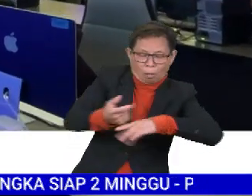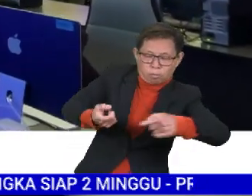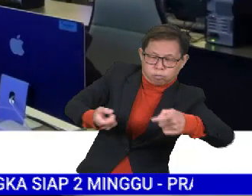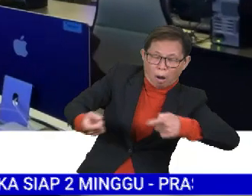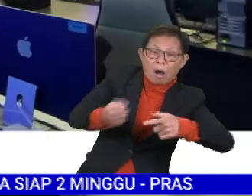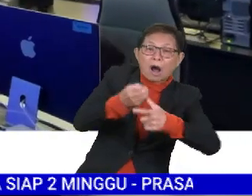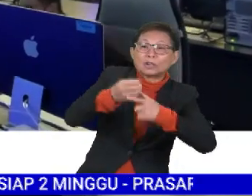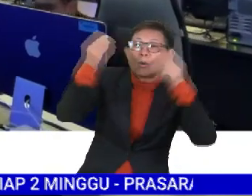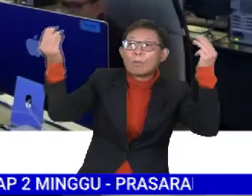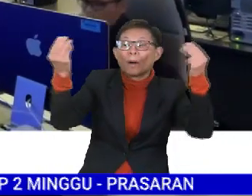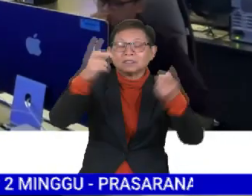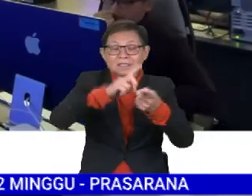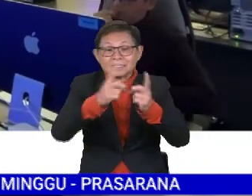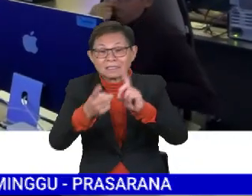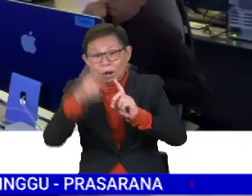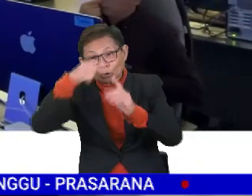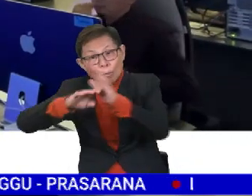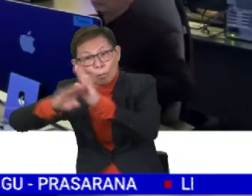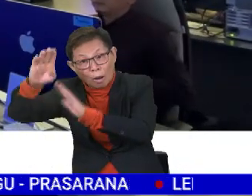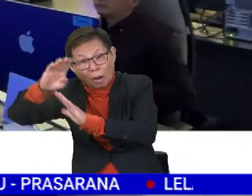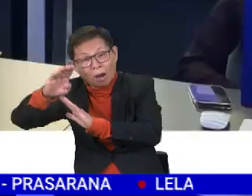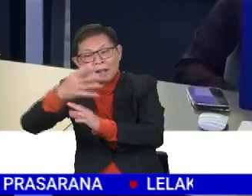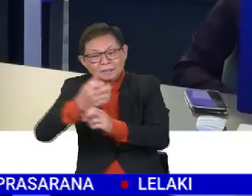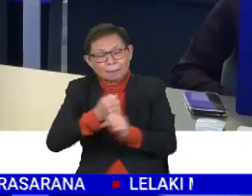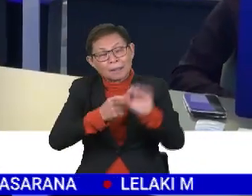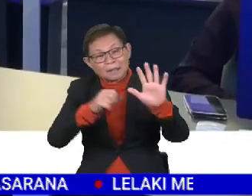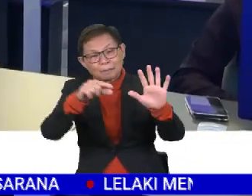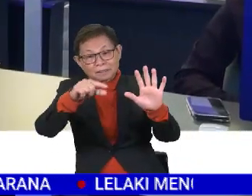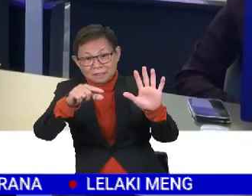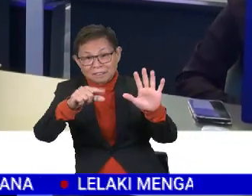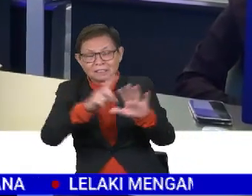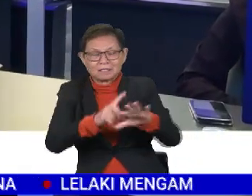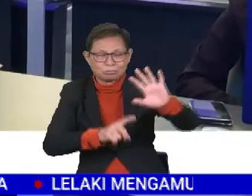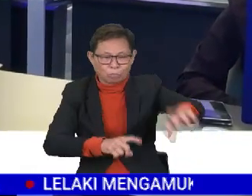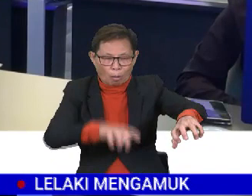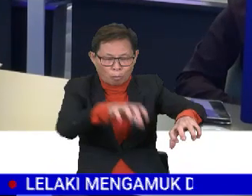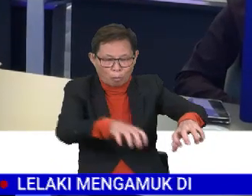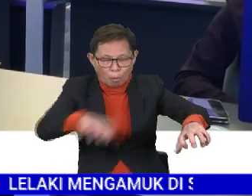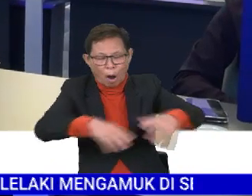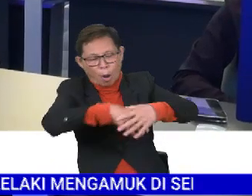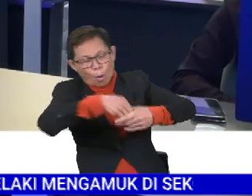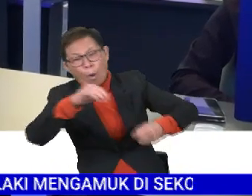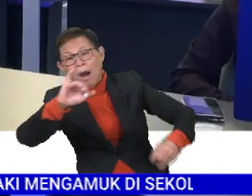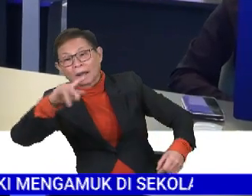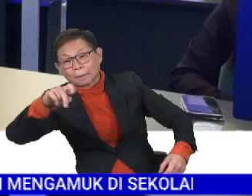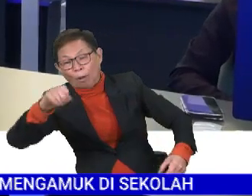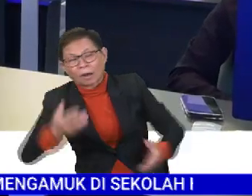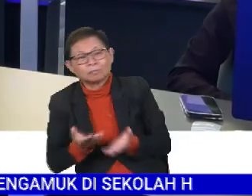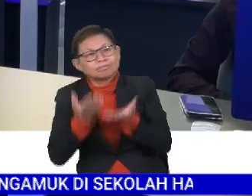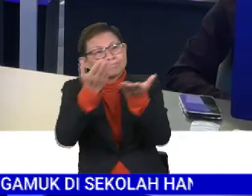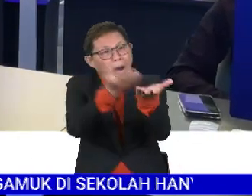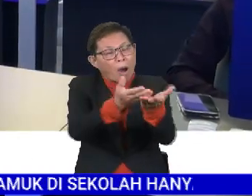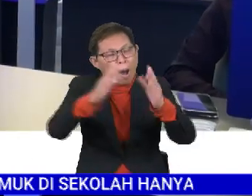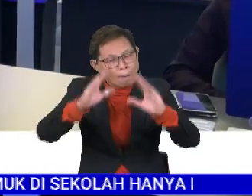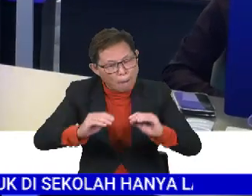atau majlis digital untuk pembangunan capaian 5G di daerah-daerah luar Ipoh akan dibawa dalam mesyuarat